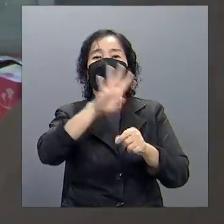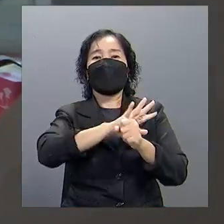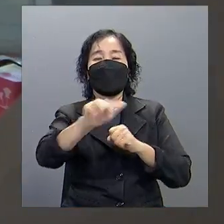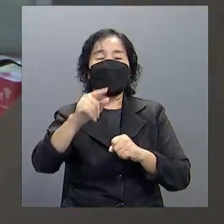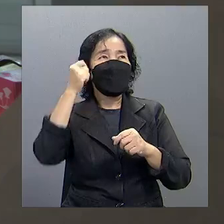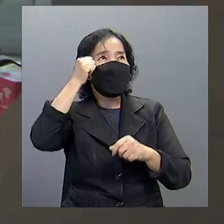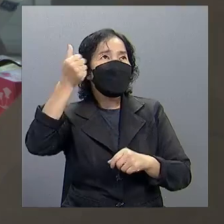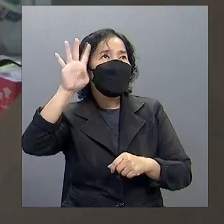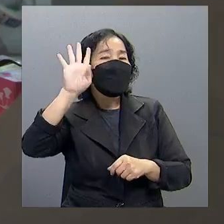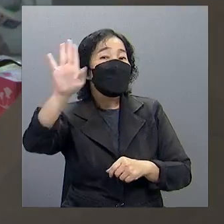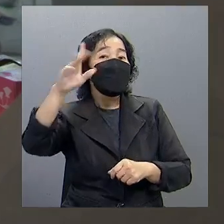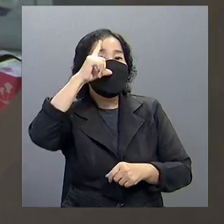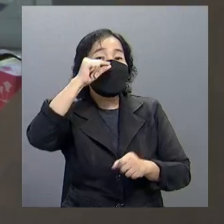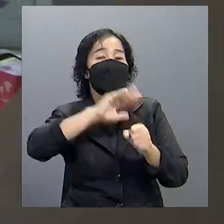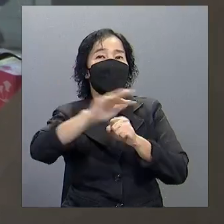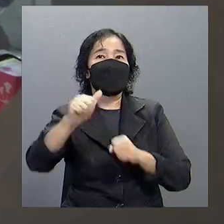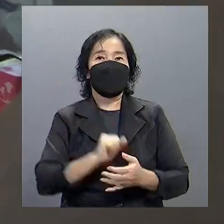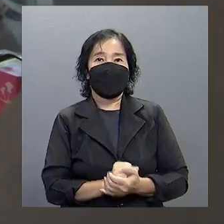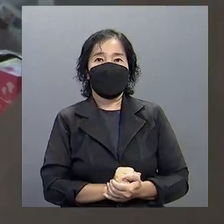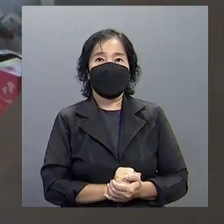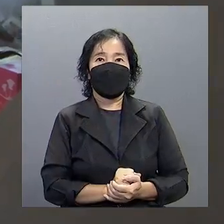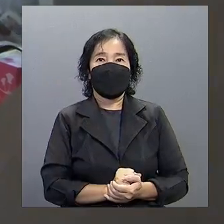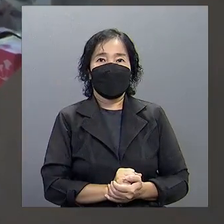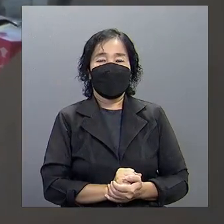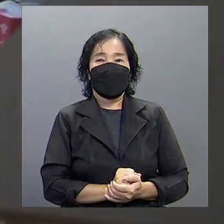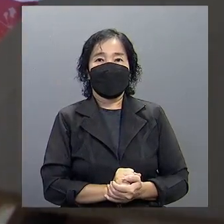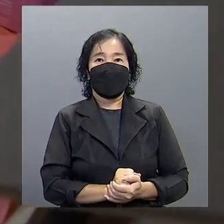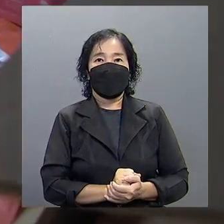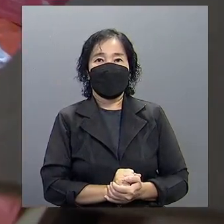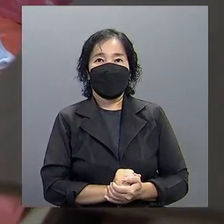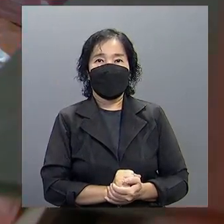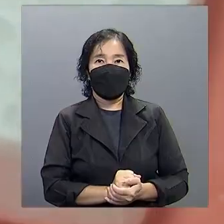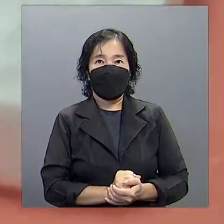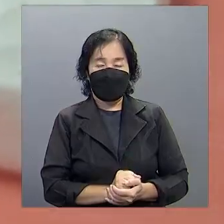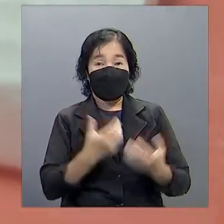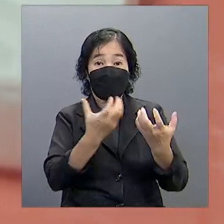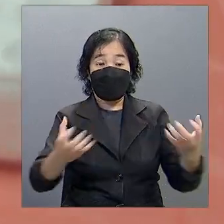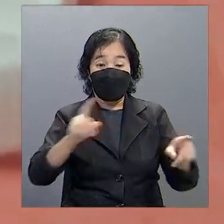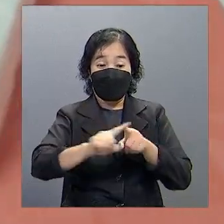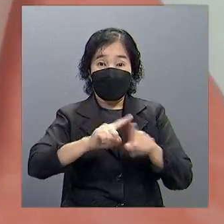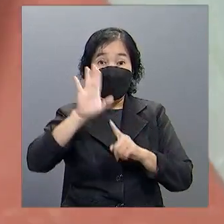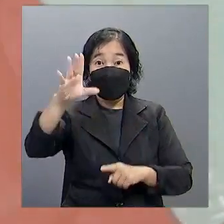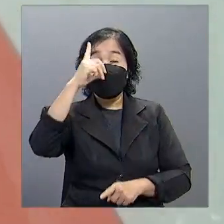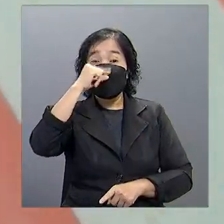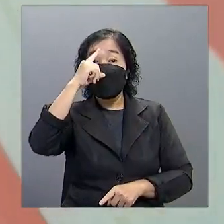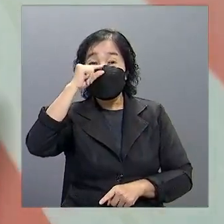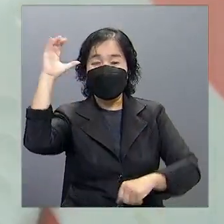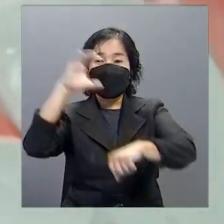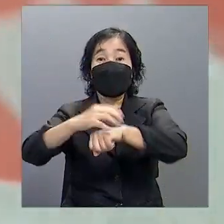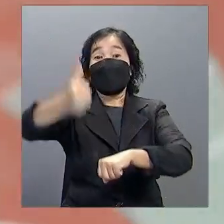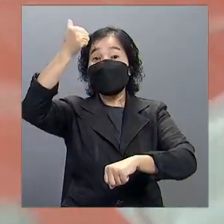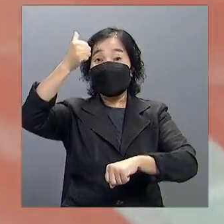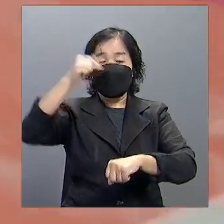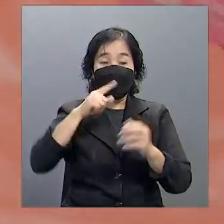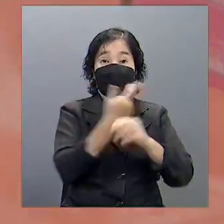คือทำอะไรพี่อันนี้ เป็น VPM ค่ะเพื่อจะปาไปป้ายเชื้อค่ะที่เราตัวอย่างที่เราจะเก็บอะค่ะใช้ไม้แผ่นสำลี okay. ในการป้าย